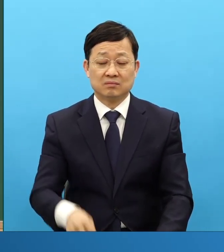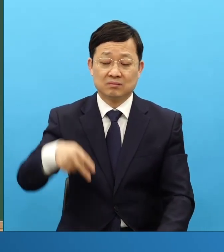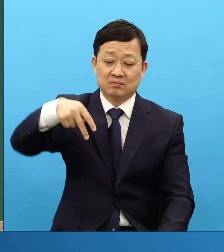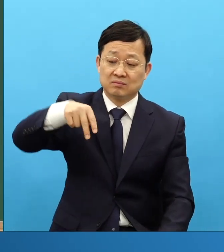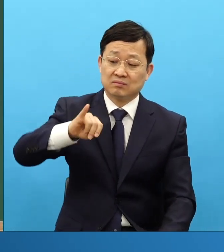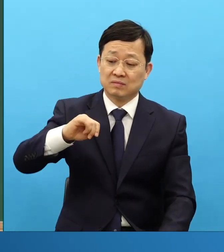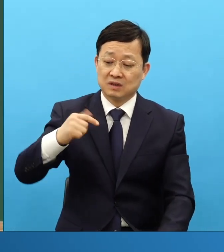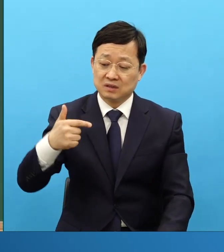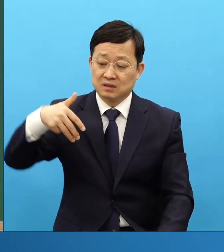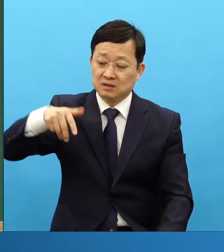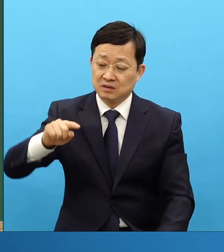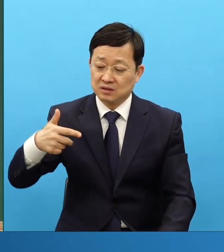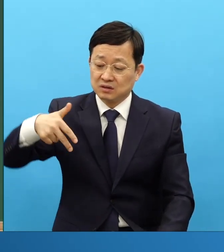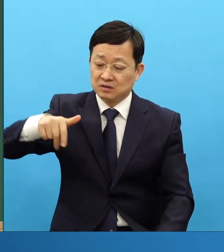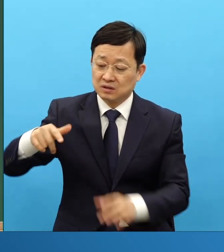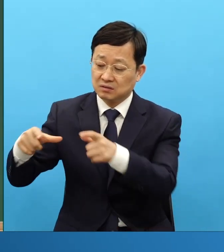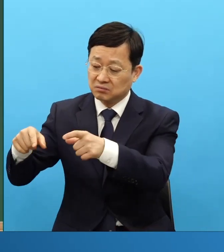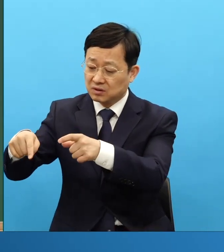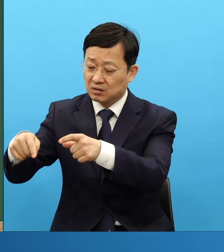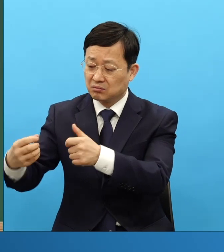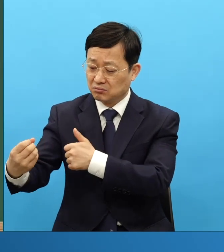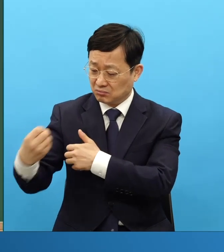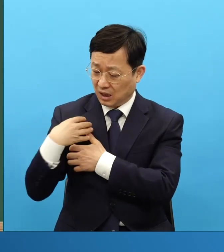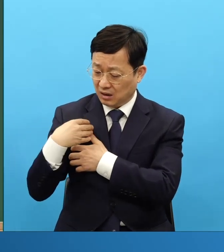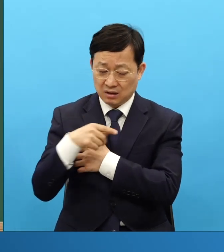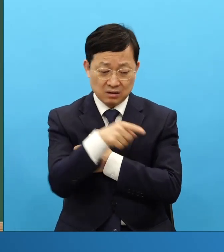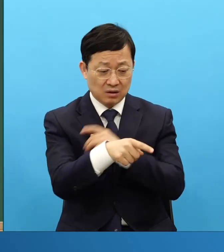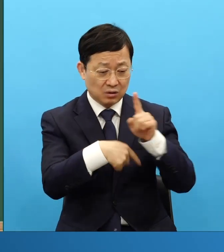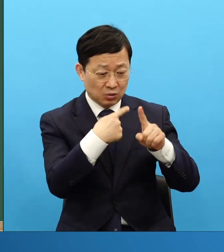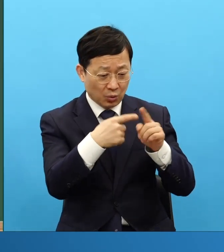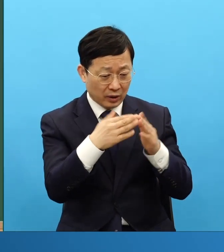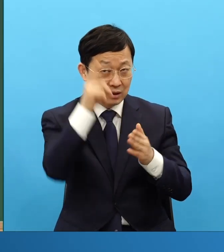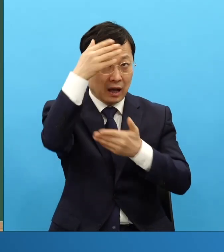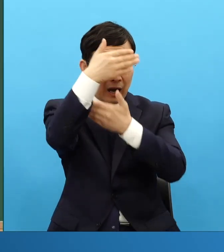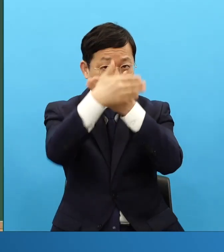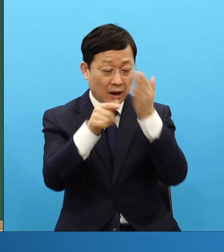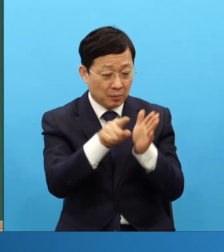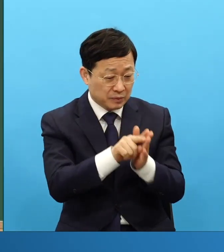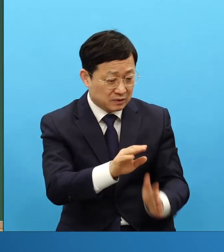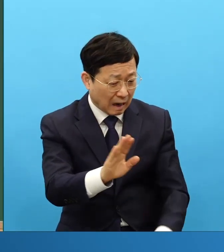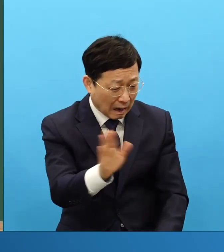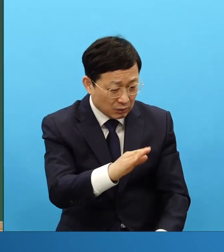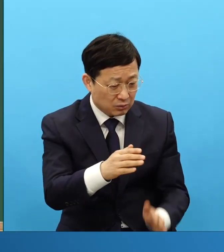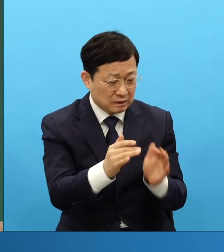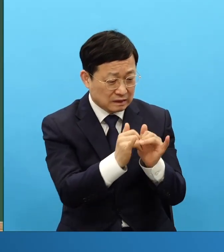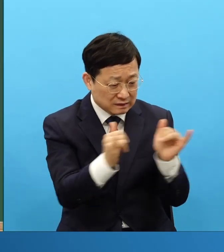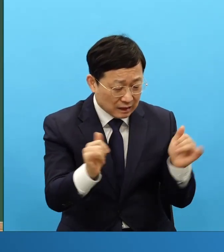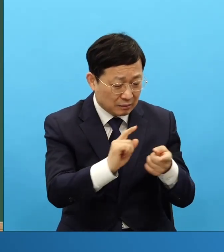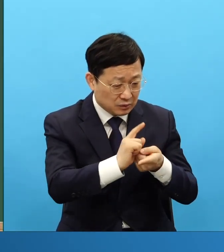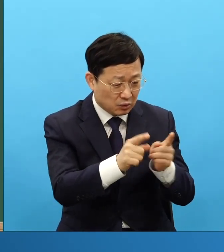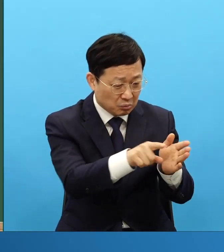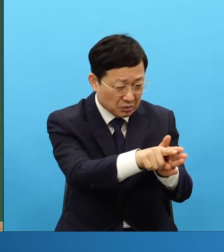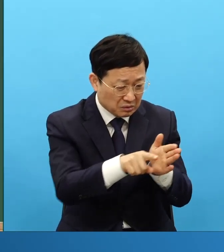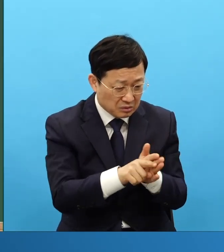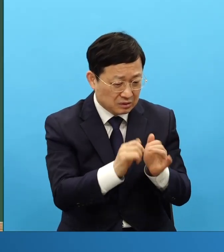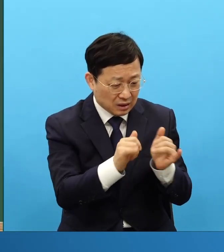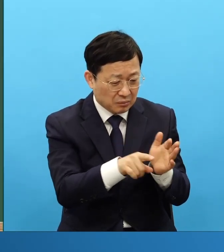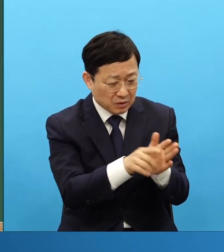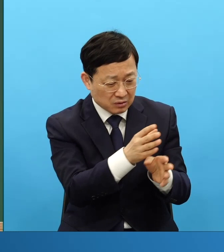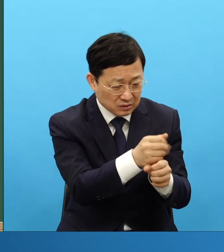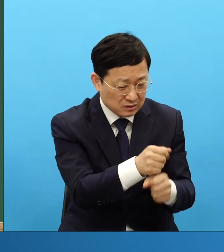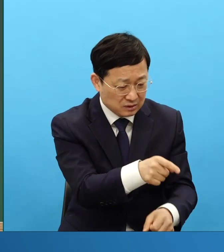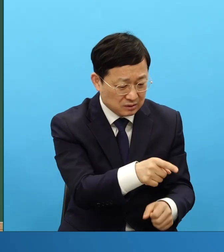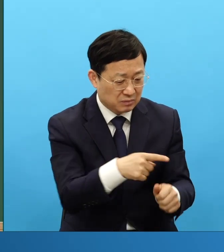믿고 사람을 믿는다는 거예요. It's what they're saying about us. Oh, they don't believe in God, they believe in people. 그걸 우리를 막 비난합니다. And they criticize us for